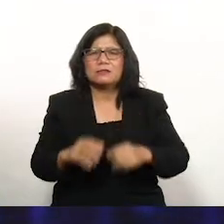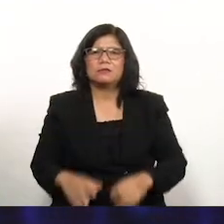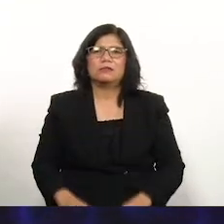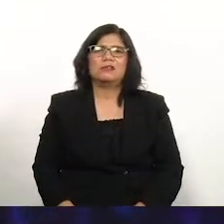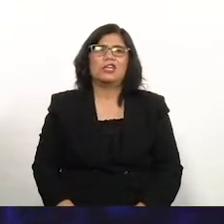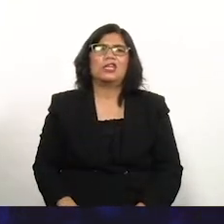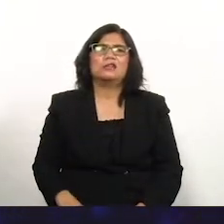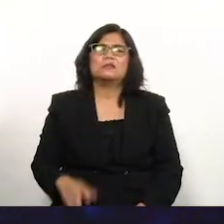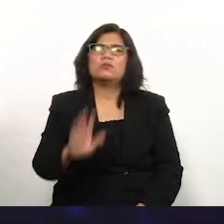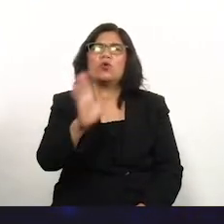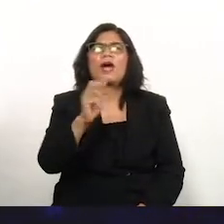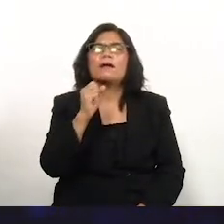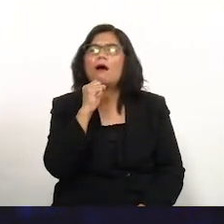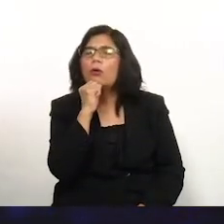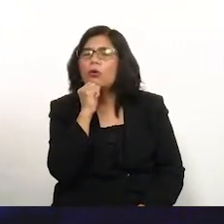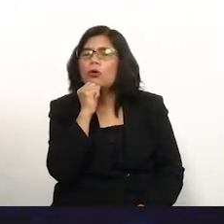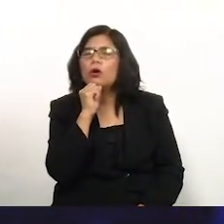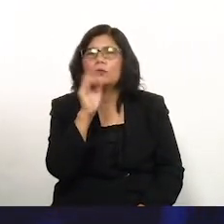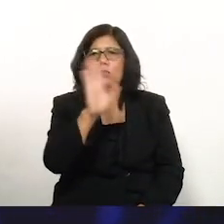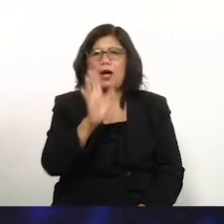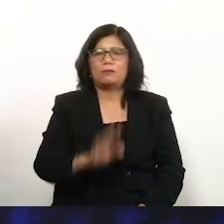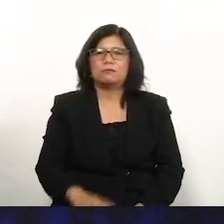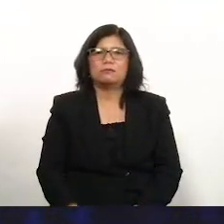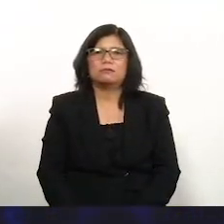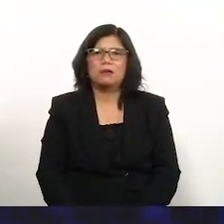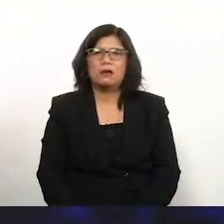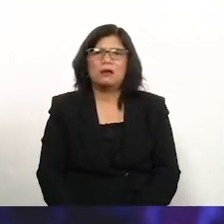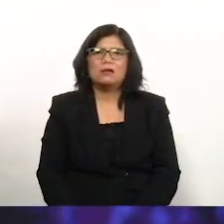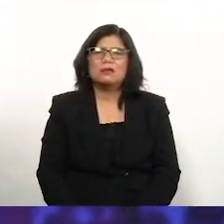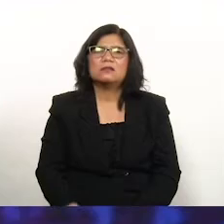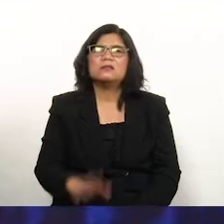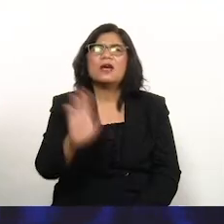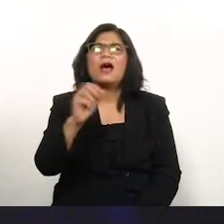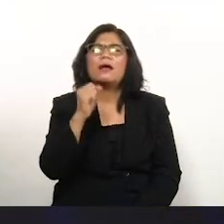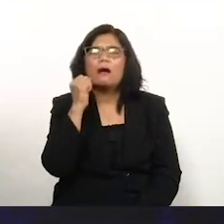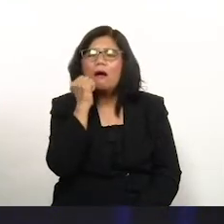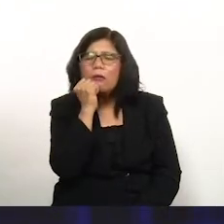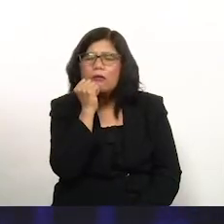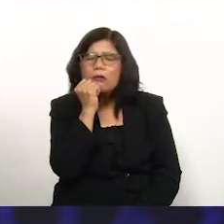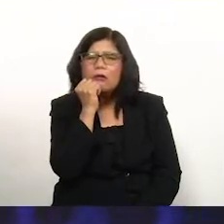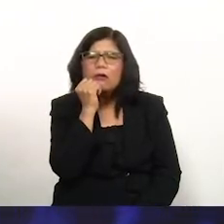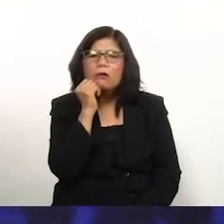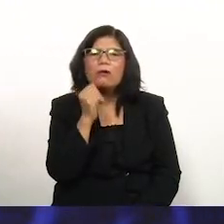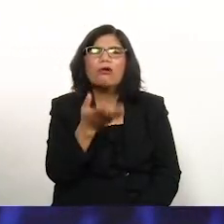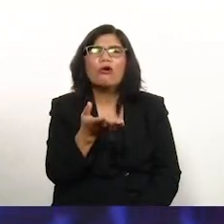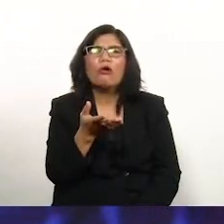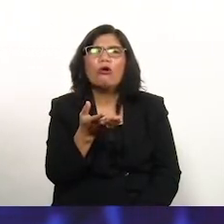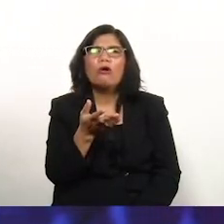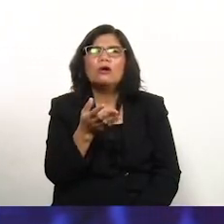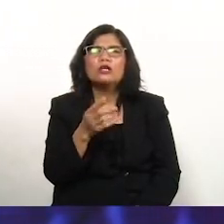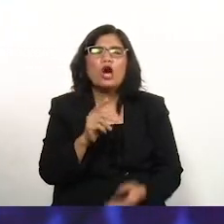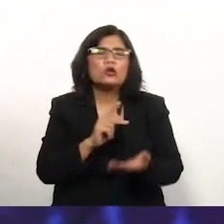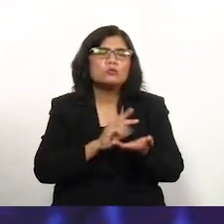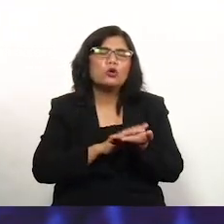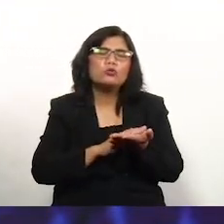Ayo kita kok seperti hari-hari ini enggak mau kerja Ayo kita konyol kita harus